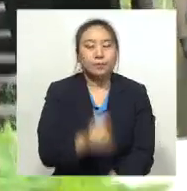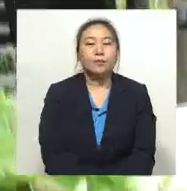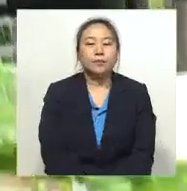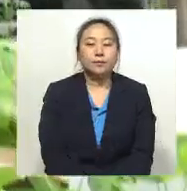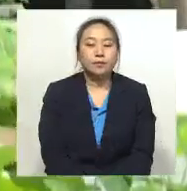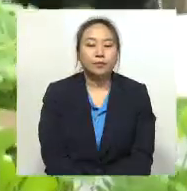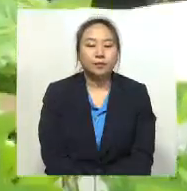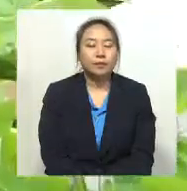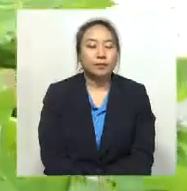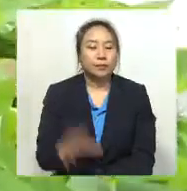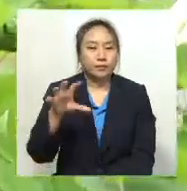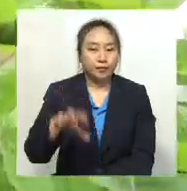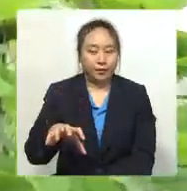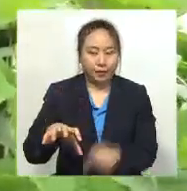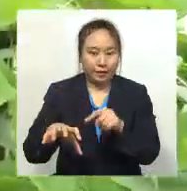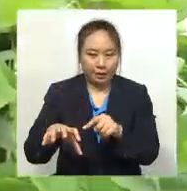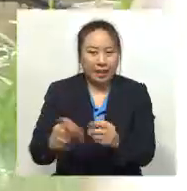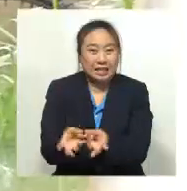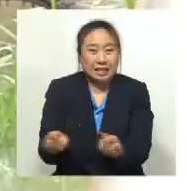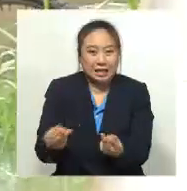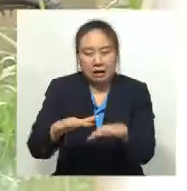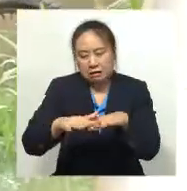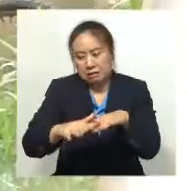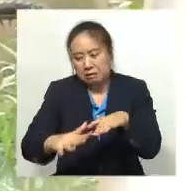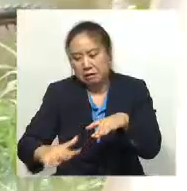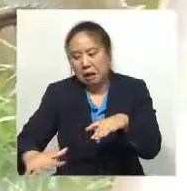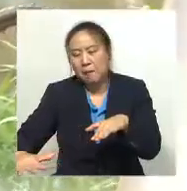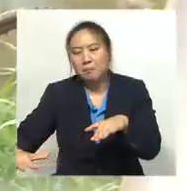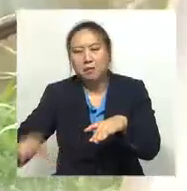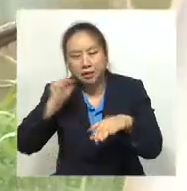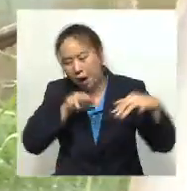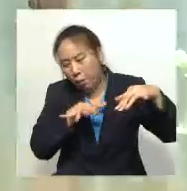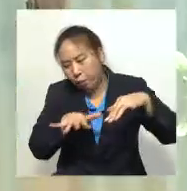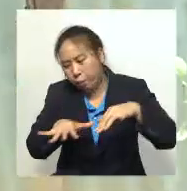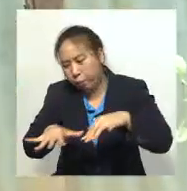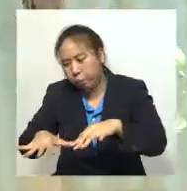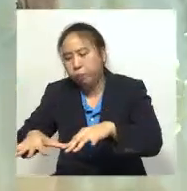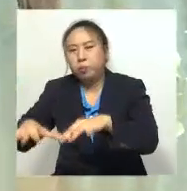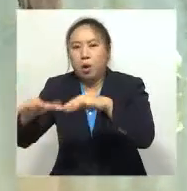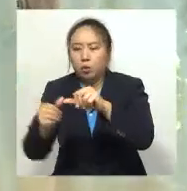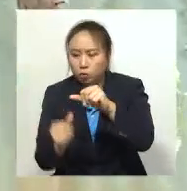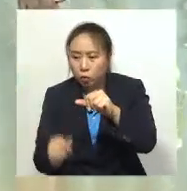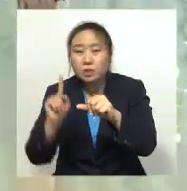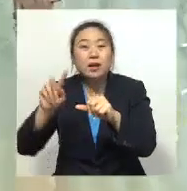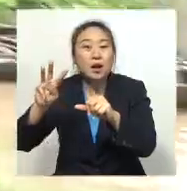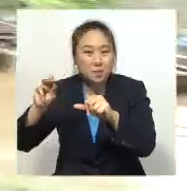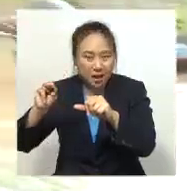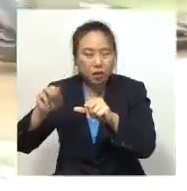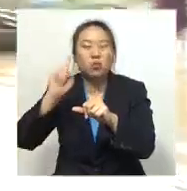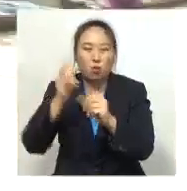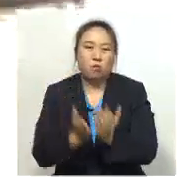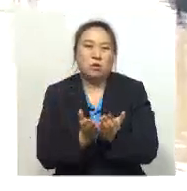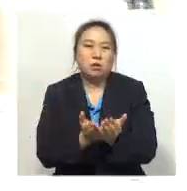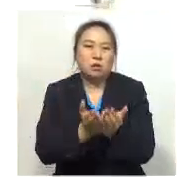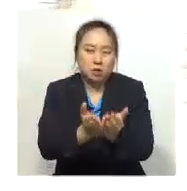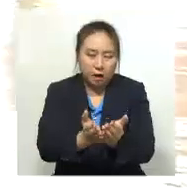บ้านปากอูนนะคะเป็นพื้นที่ลุ่มต่ำค่ะการสัญจรไปมาต้องใช้เรือนะคะพอระดับน้ำสูงประมาณ1 เมตร 20 เซนติเมตรแล้ว